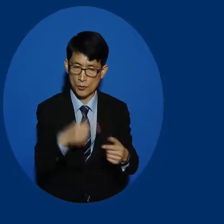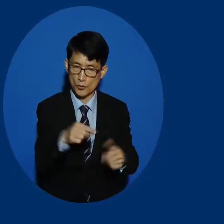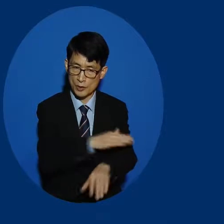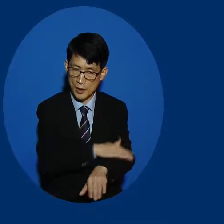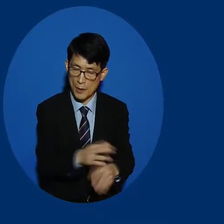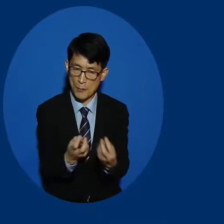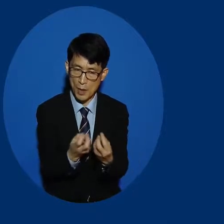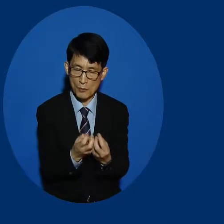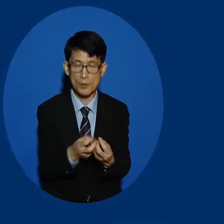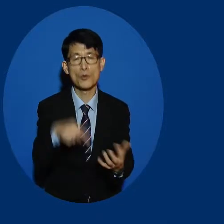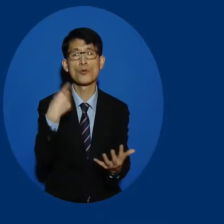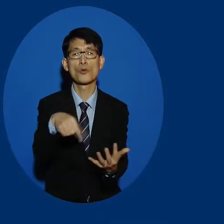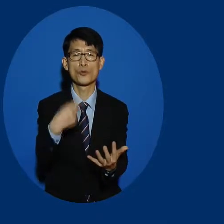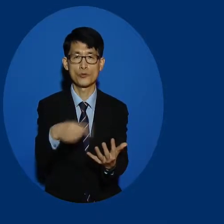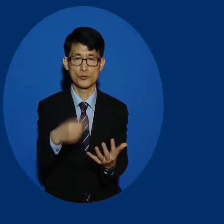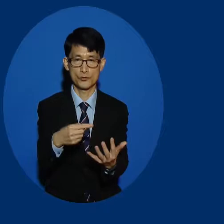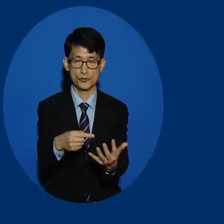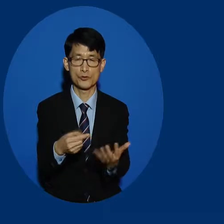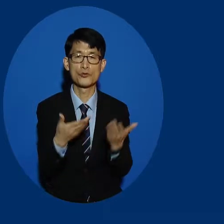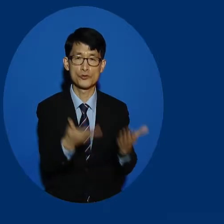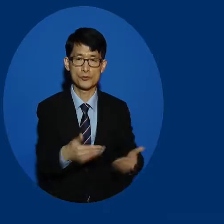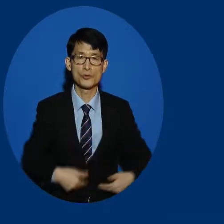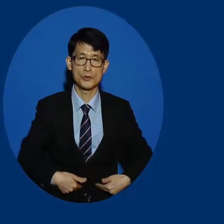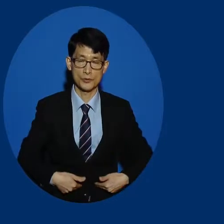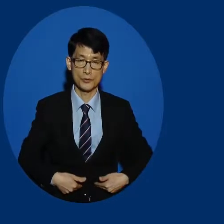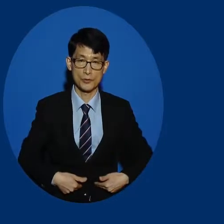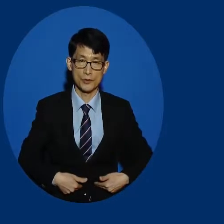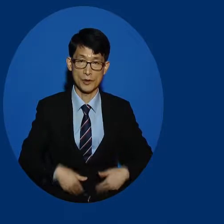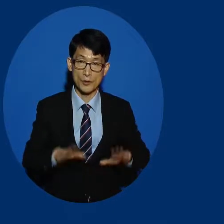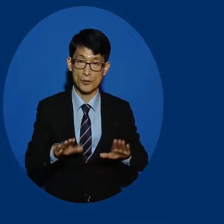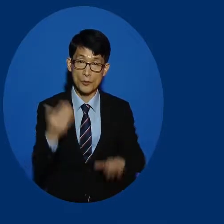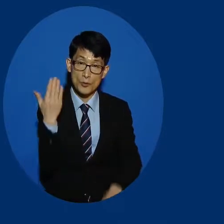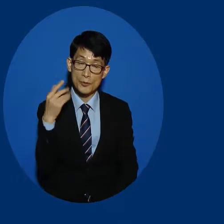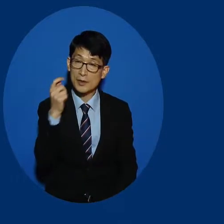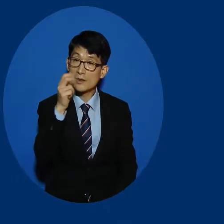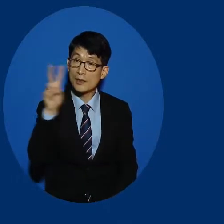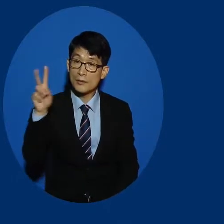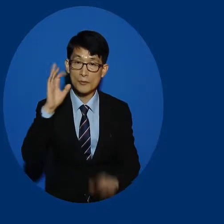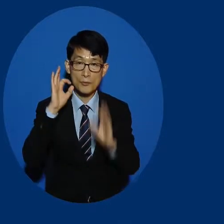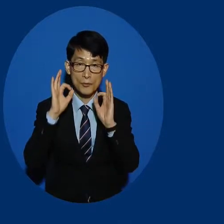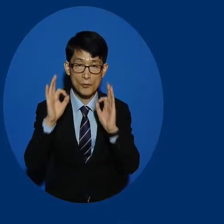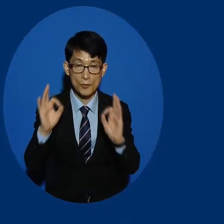확대해 나갈 필요가 있을 것이고요. 여러분들 요즘 TV에 보면